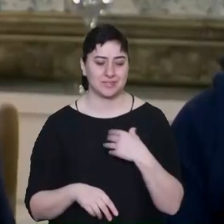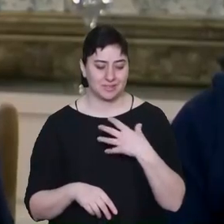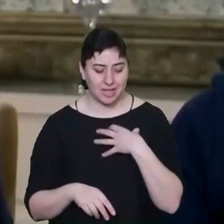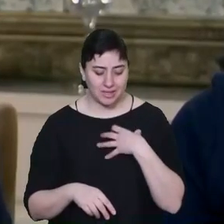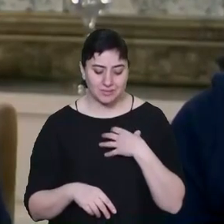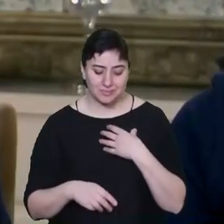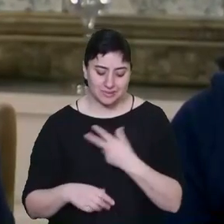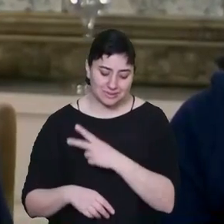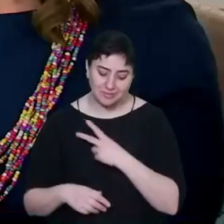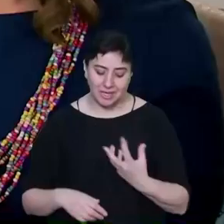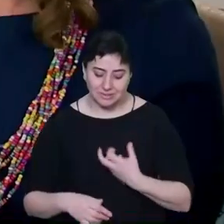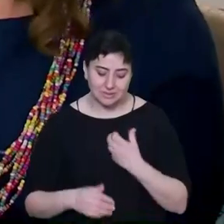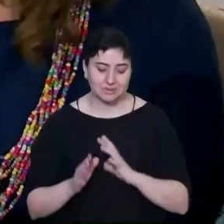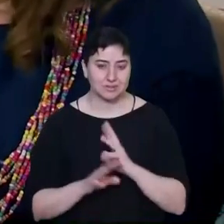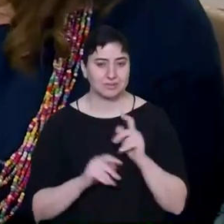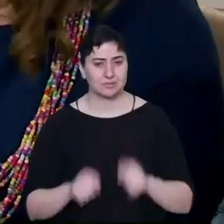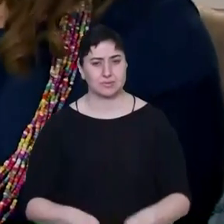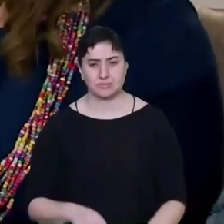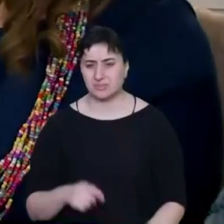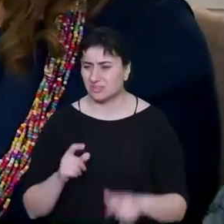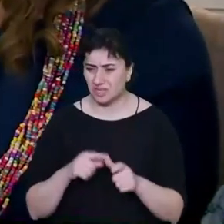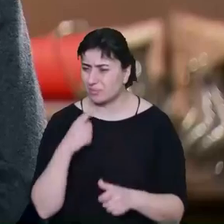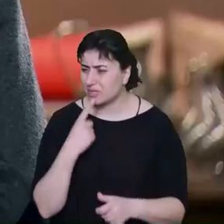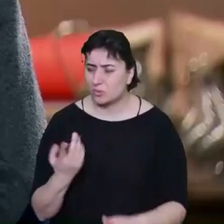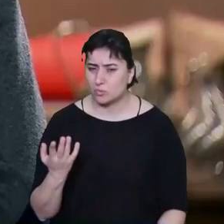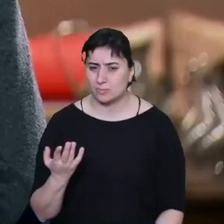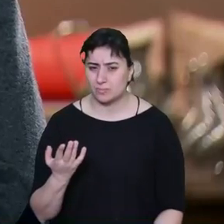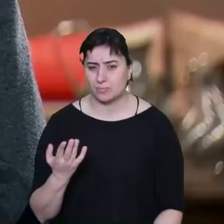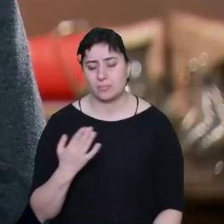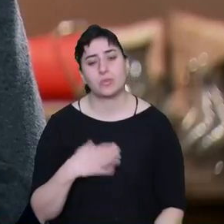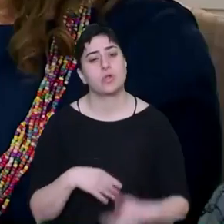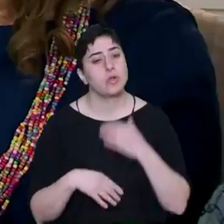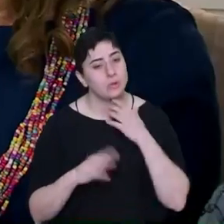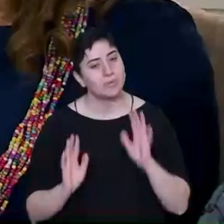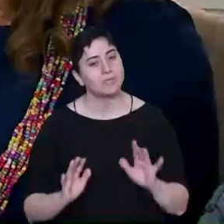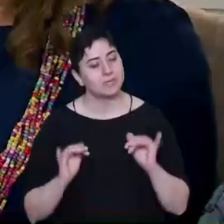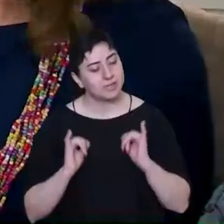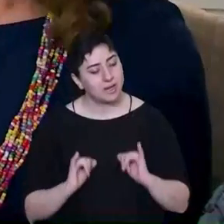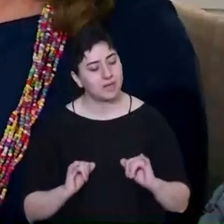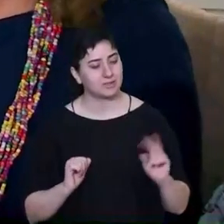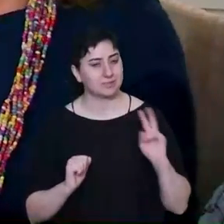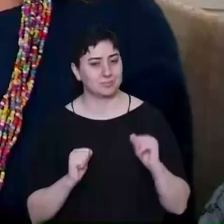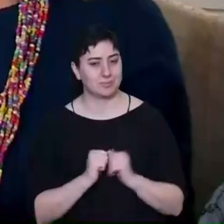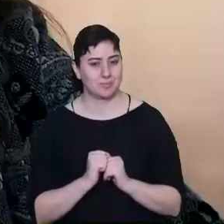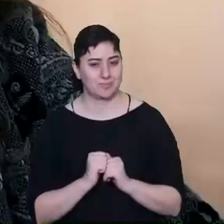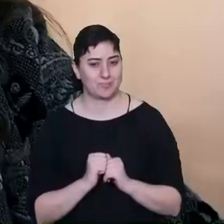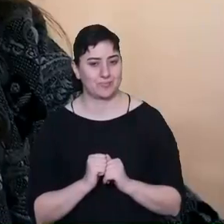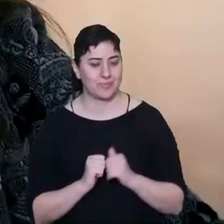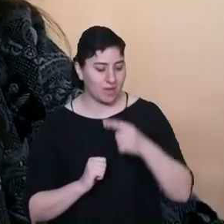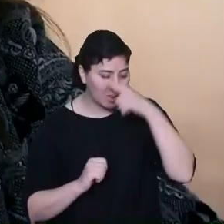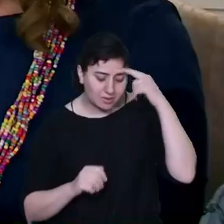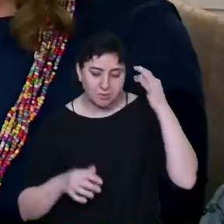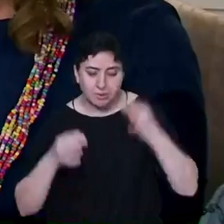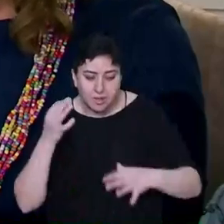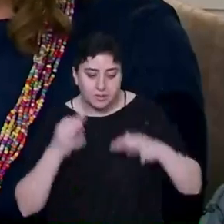kendi yağımızda kavrulacağız. Ne diyorsun sen Sarpışkom ya? Öyle öyle Rüyam. Rahat ol sen. Yani alın